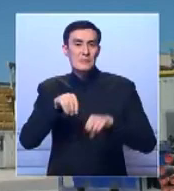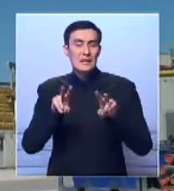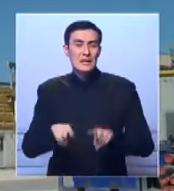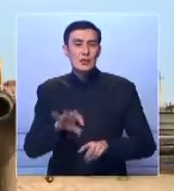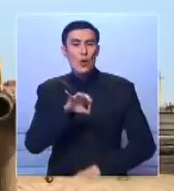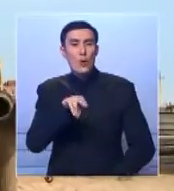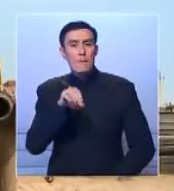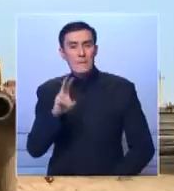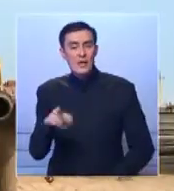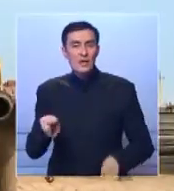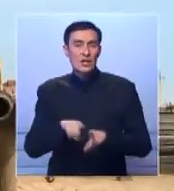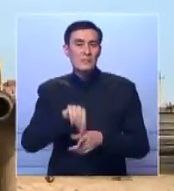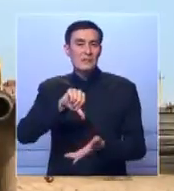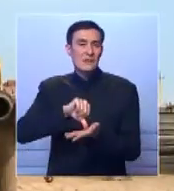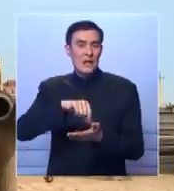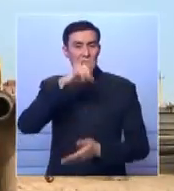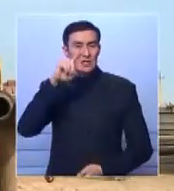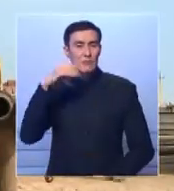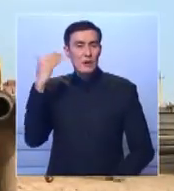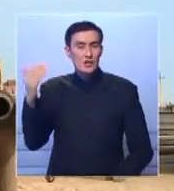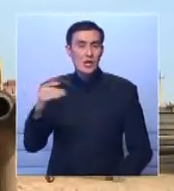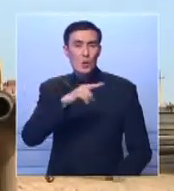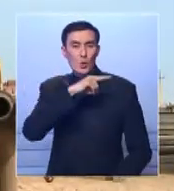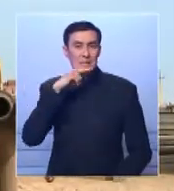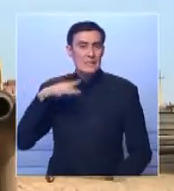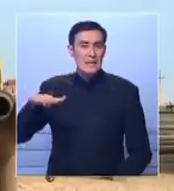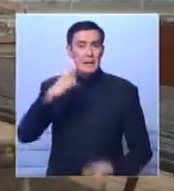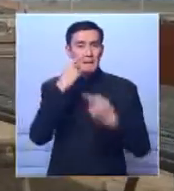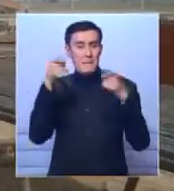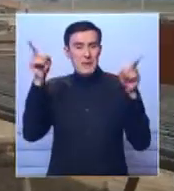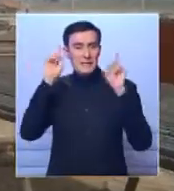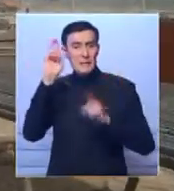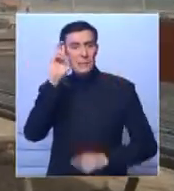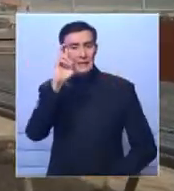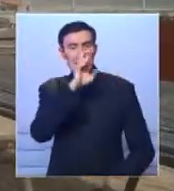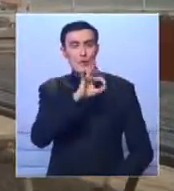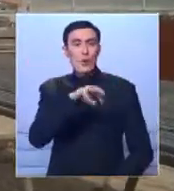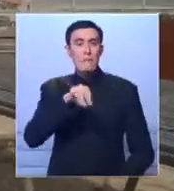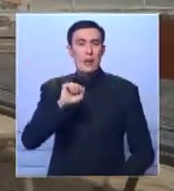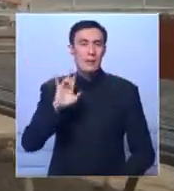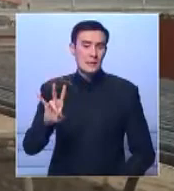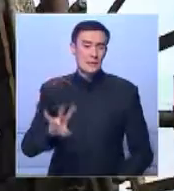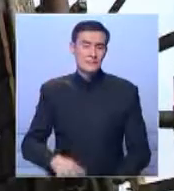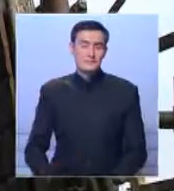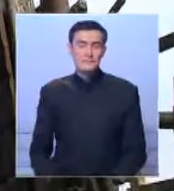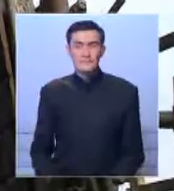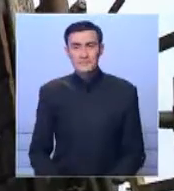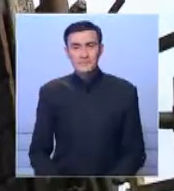стран-членов ОПЕК, а также представители Азербайджана, России, Мексики, Бразилии и Омана.